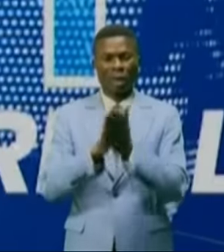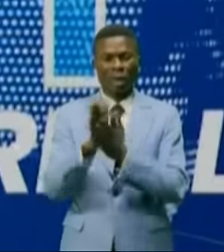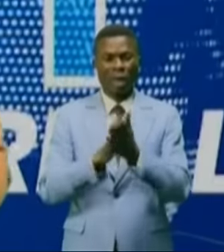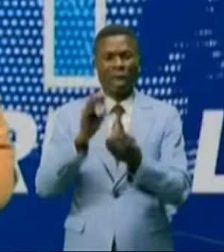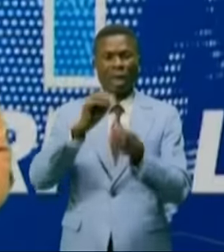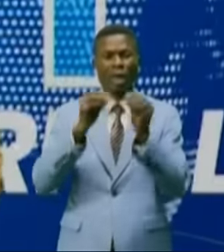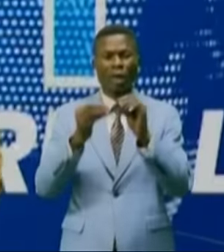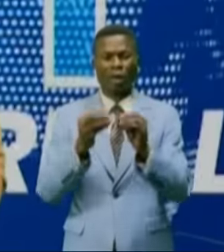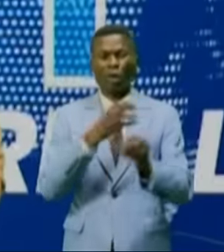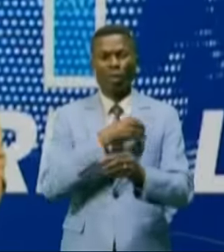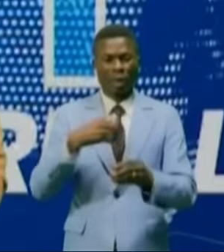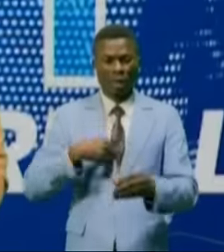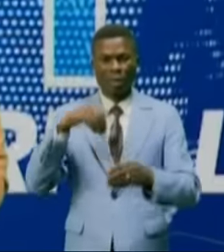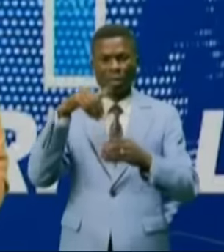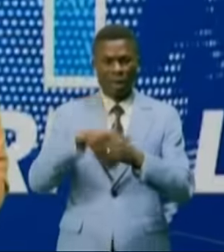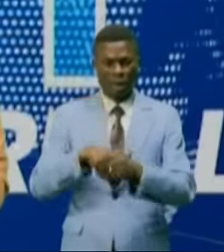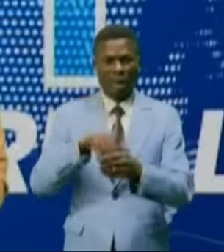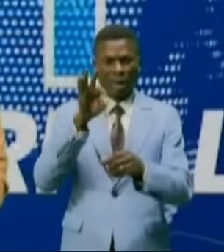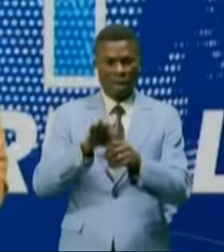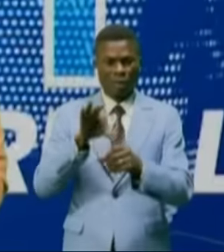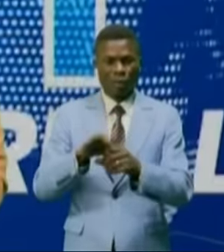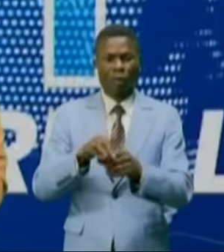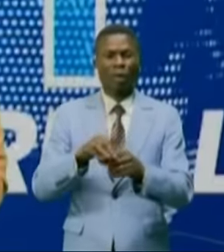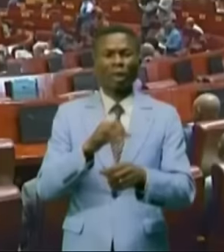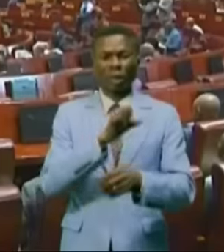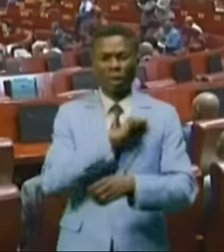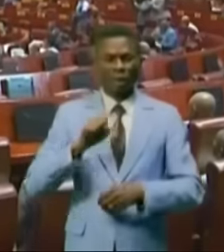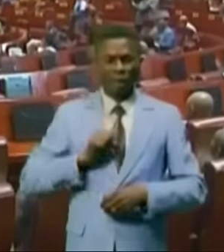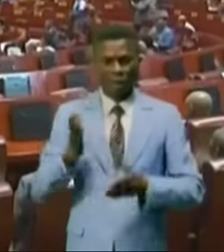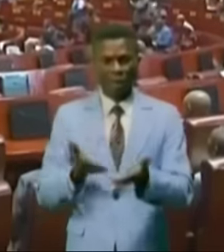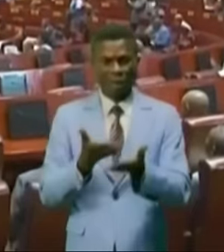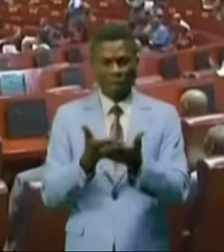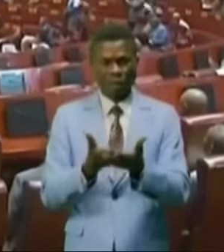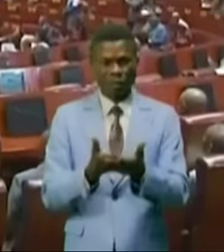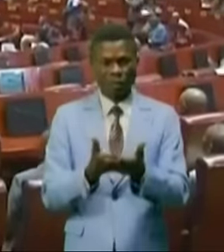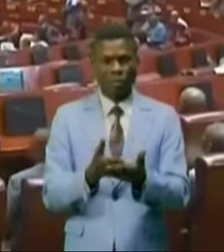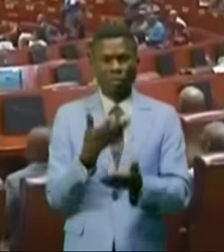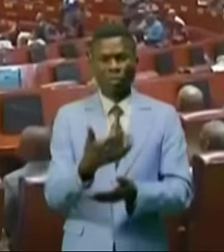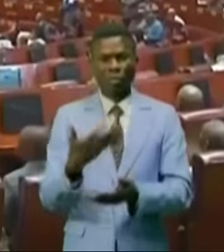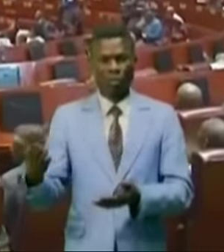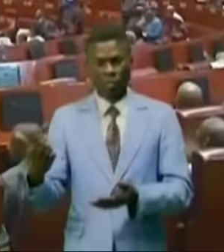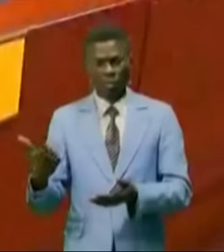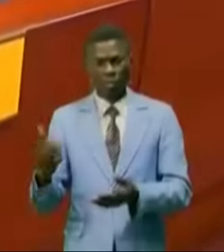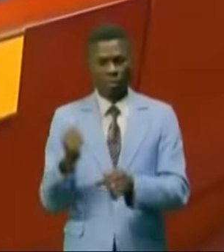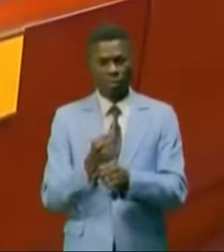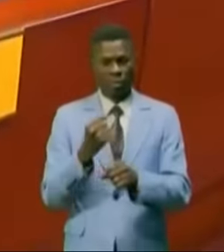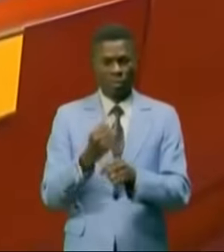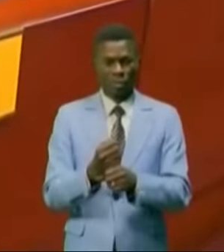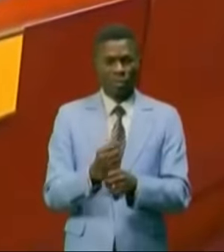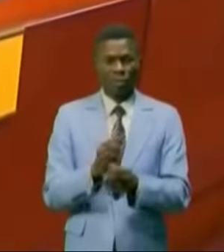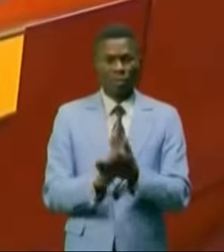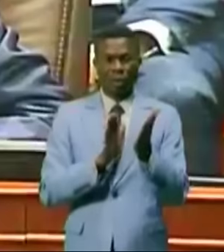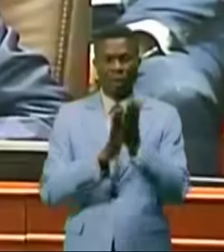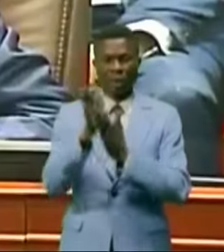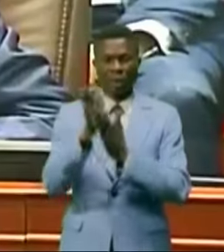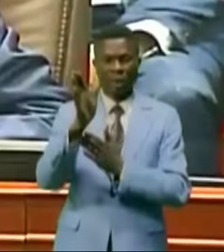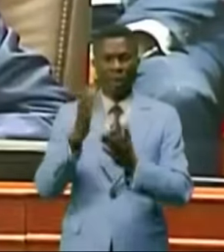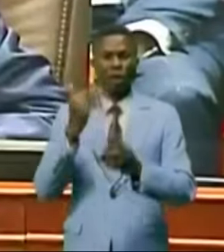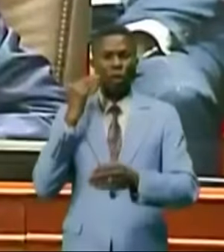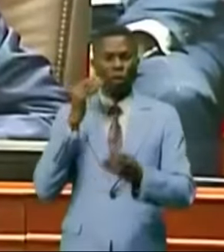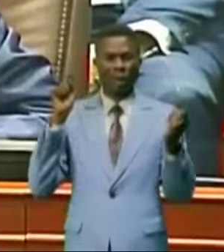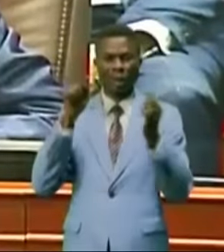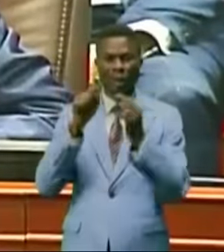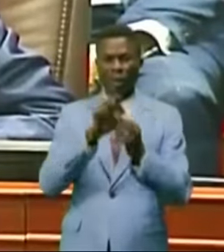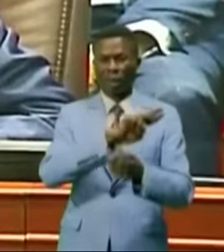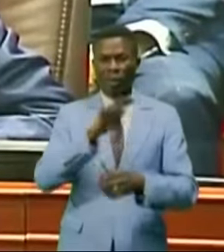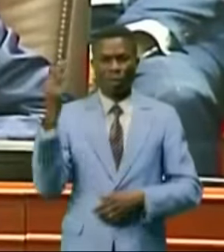l'équilibre genre lors du vote du bureau définitif. Les choses se précisent. D'ici le 15 juin 2024, le